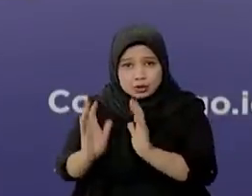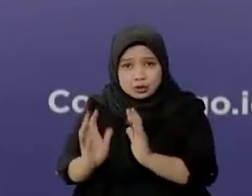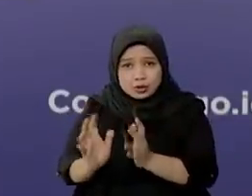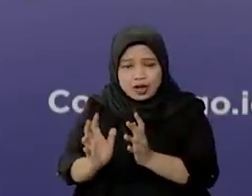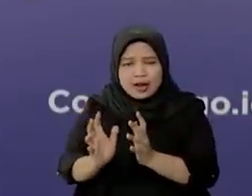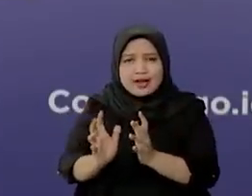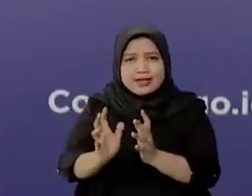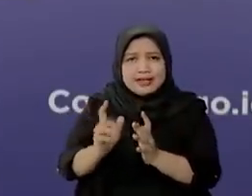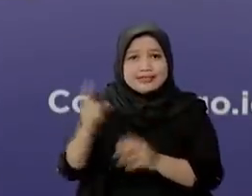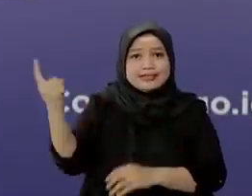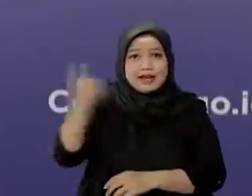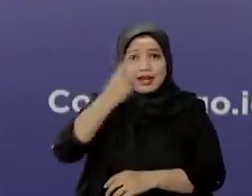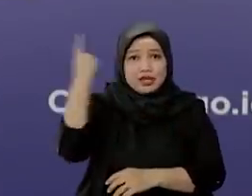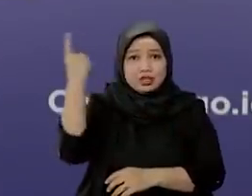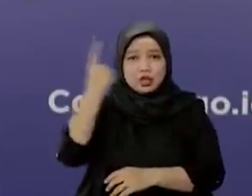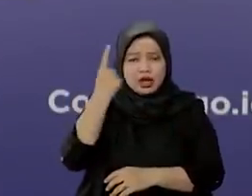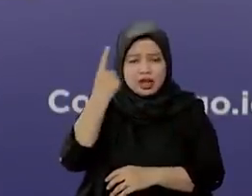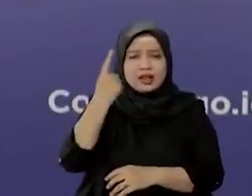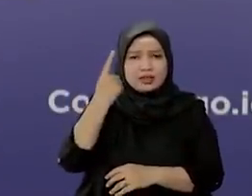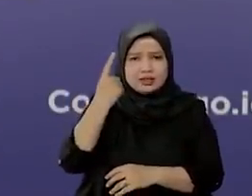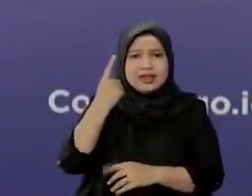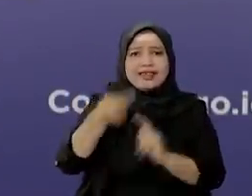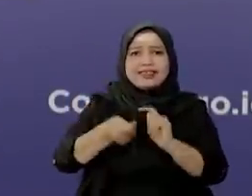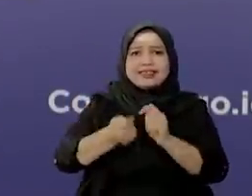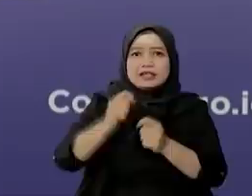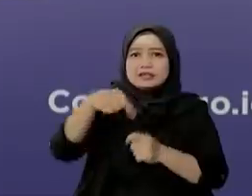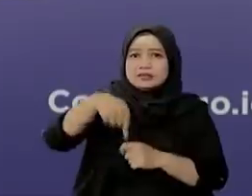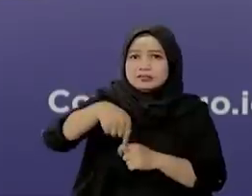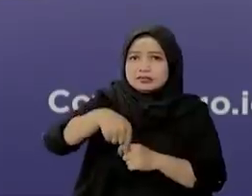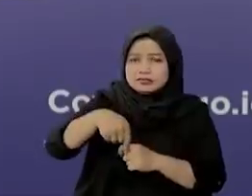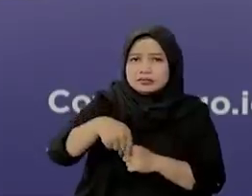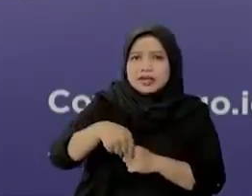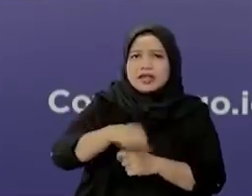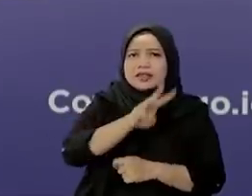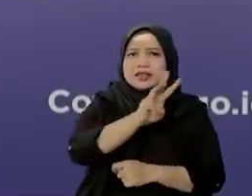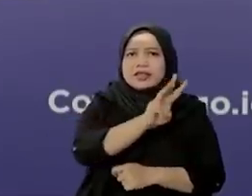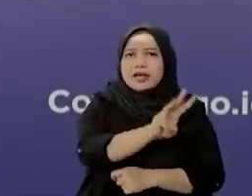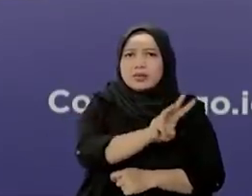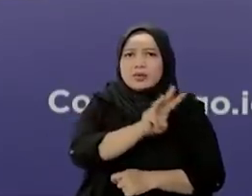jumlah tes tinggi memang baru mencapai